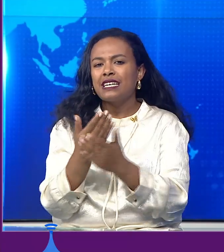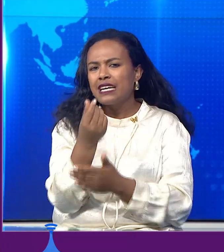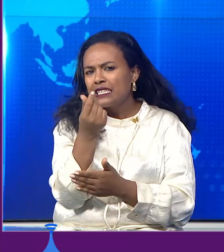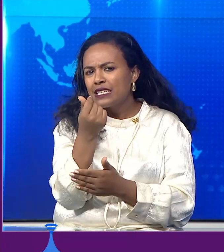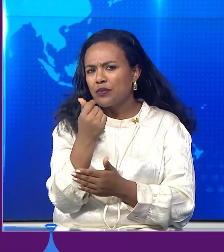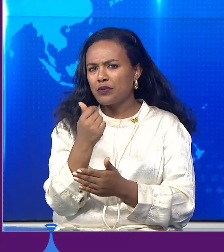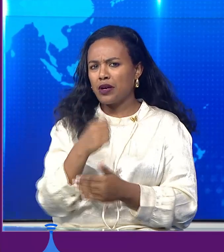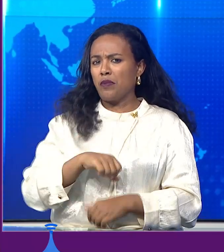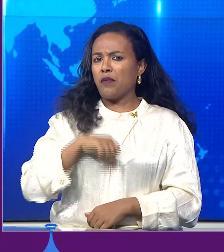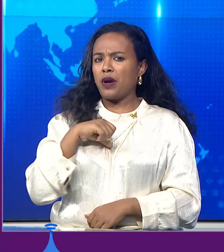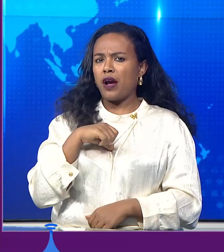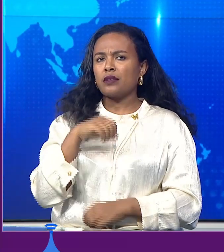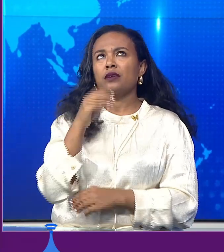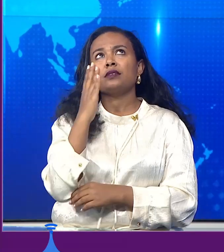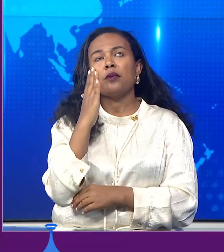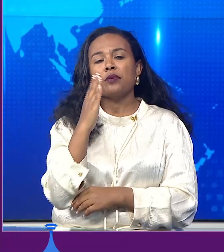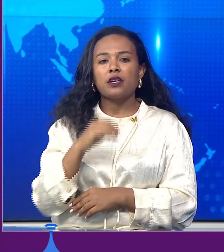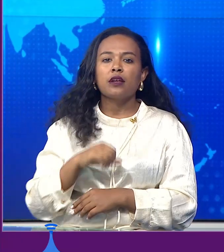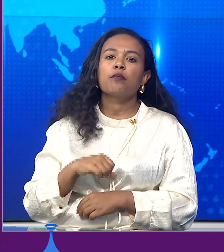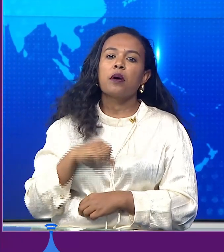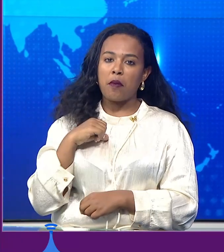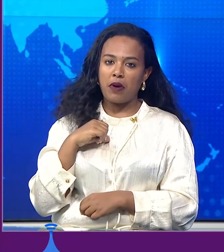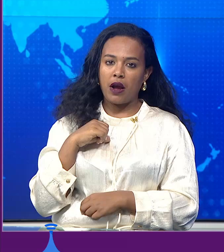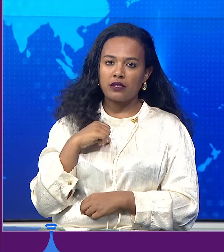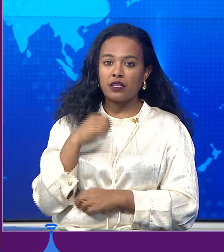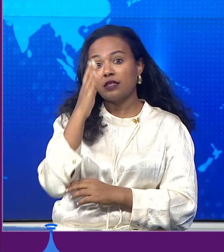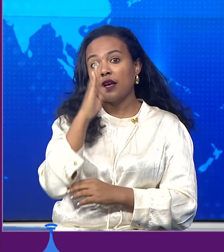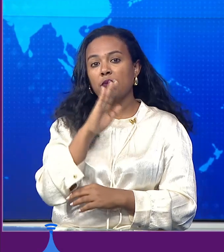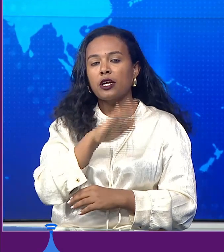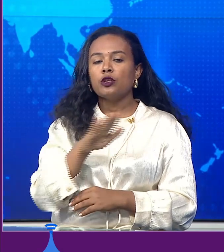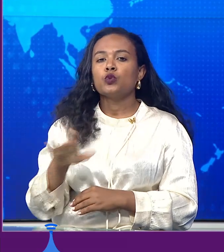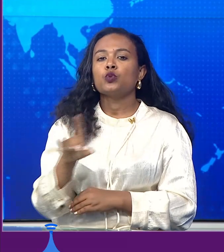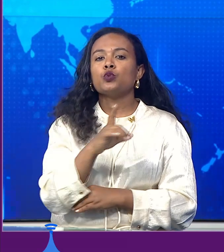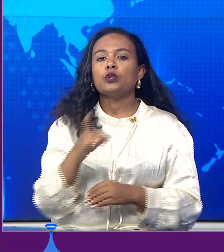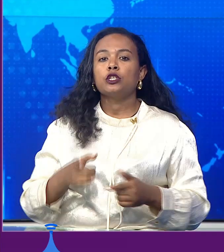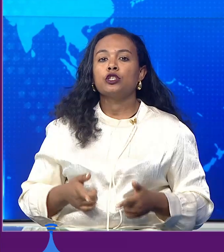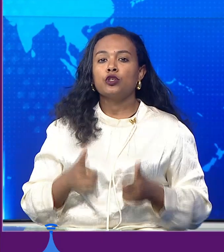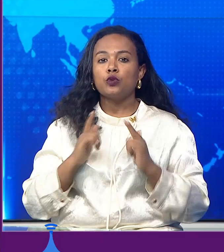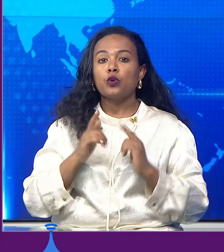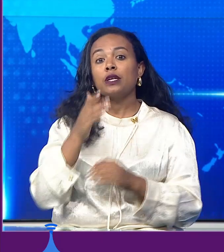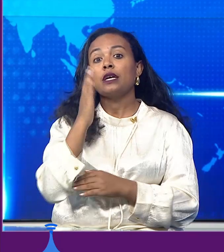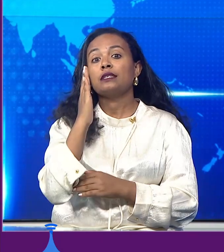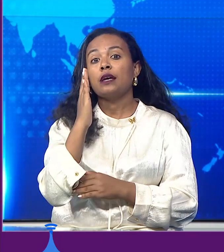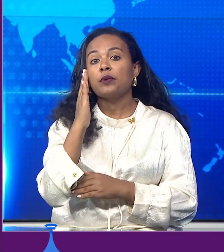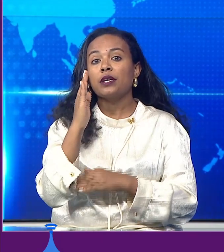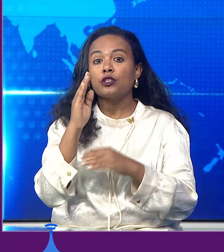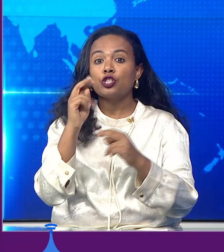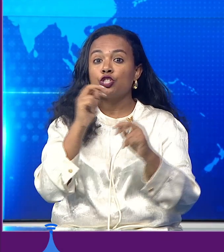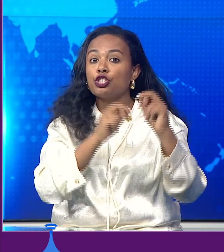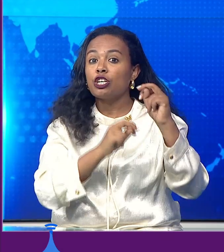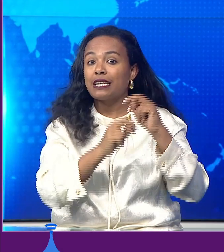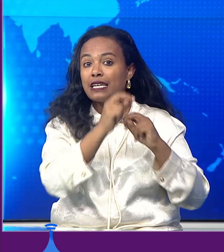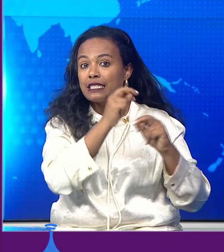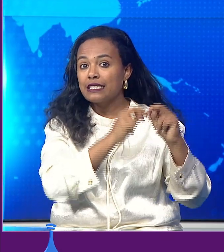ከመመካት እግዚአብሔርን በመመካት የእግዚአብሔር ልጆች ሆነን እንድንኖር የእግዚአብሔር ቸርነት